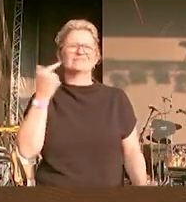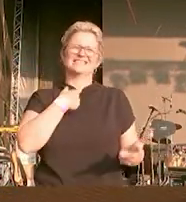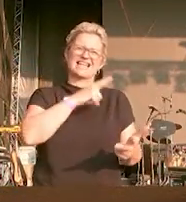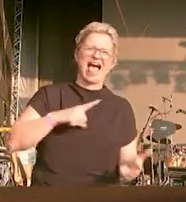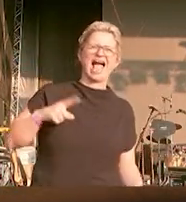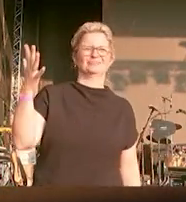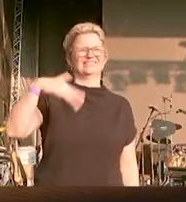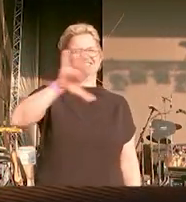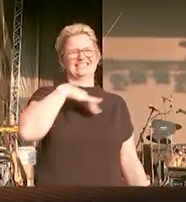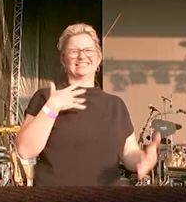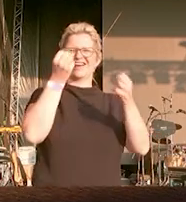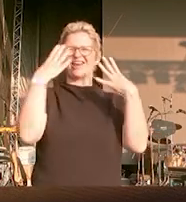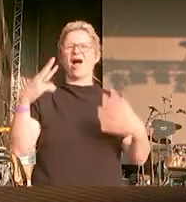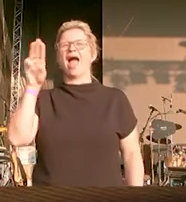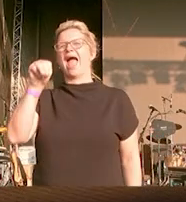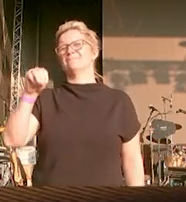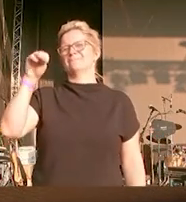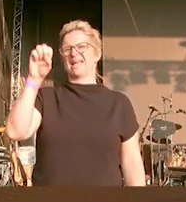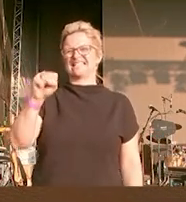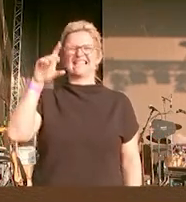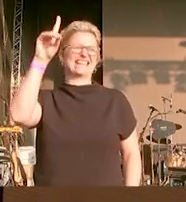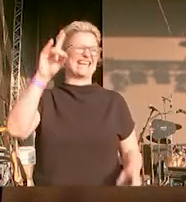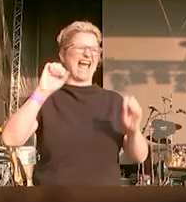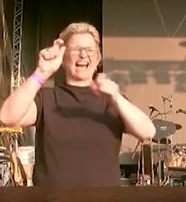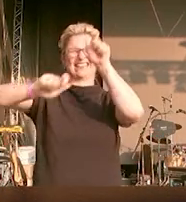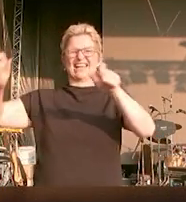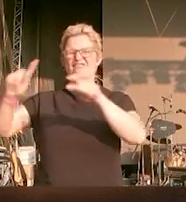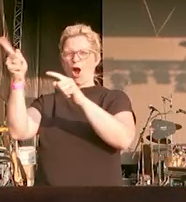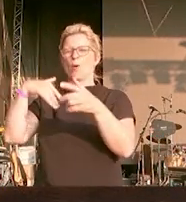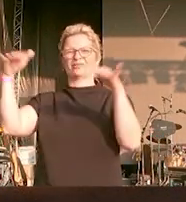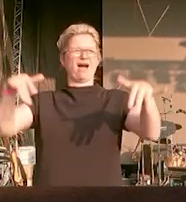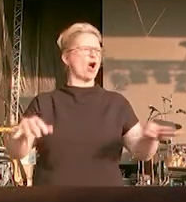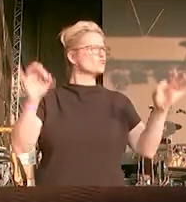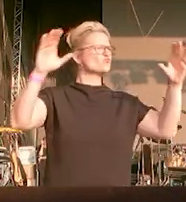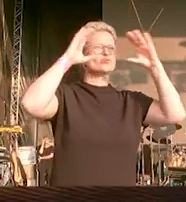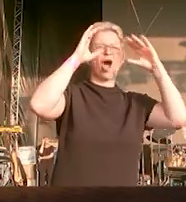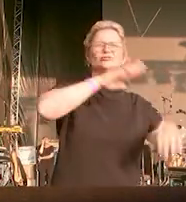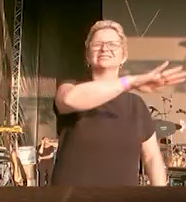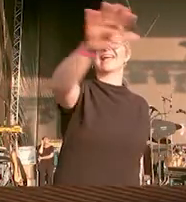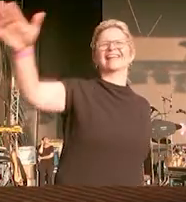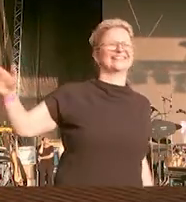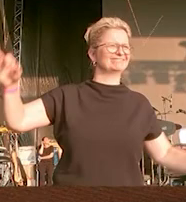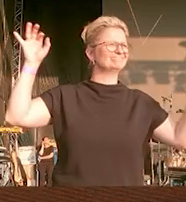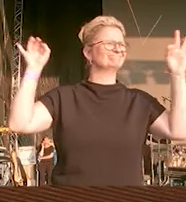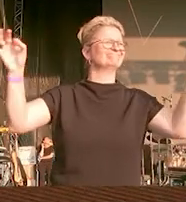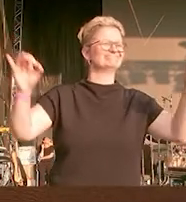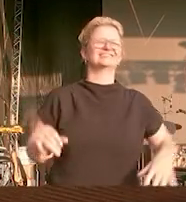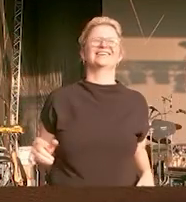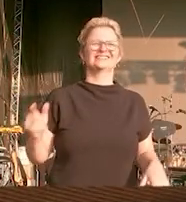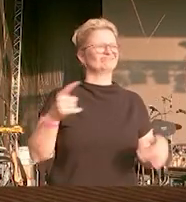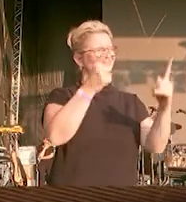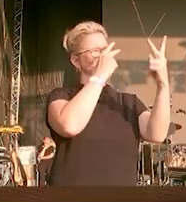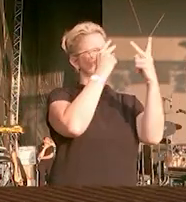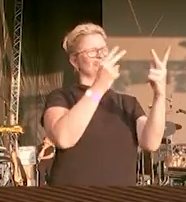Leipziger Amnesty-Aktiven auch hier, auch wenn wir sie gerade nicht gehört haben. Ihr seht gut aus von hier oben. Wir sind